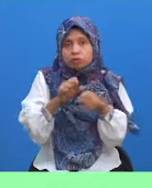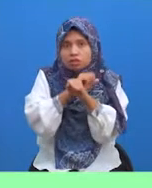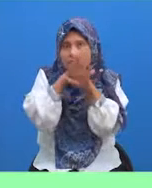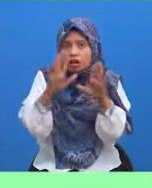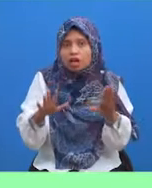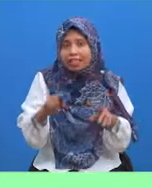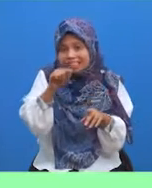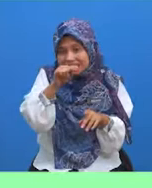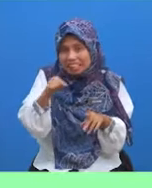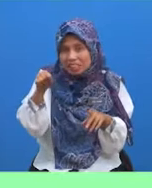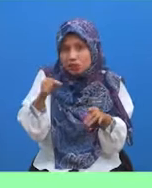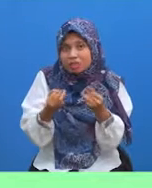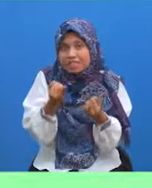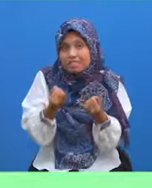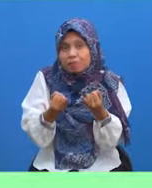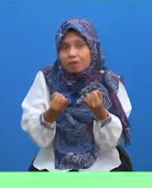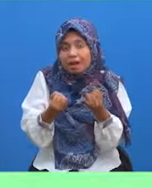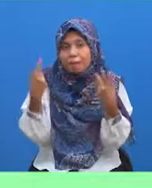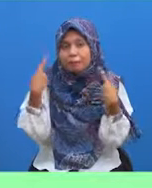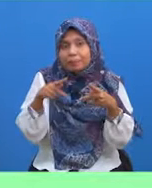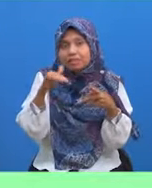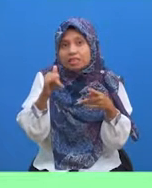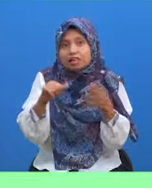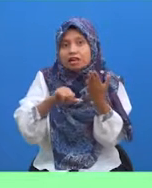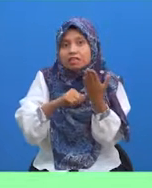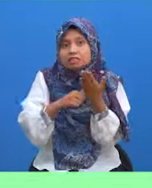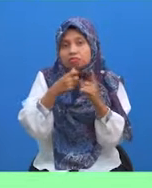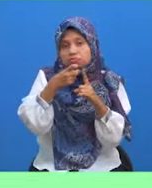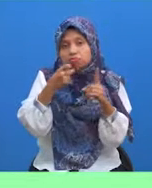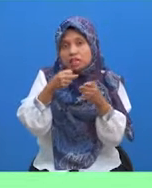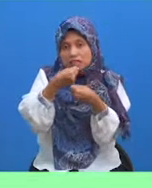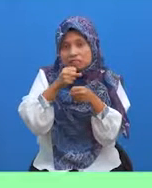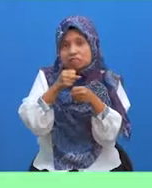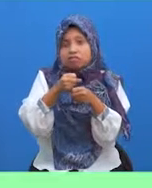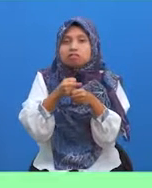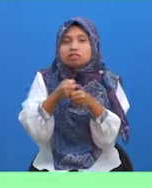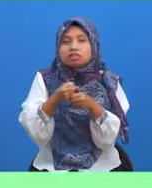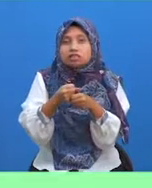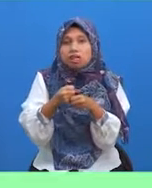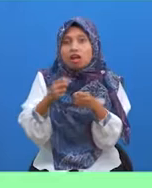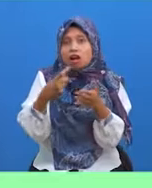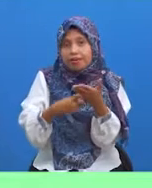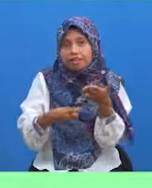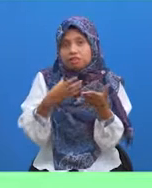rangkain glue keseimbangan pasaran yang asal dari segi harga dan kuantiti